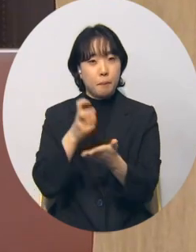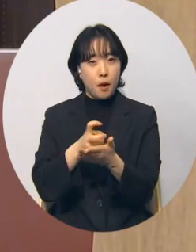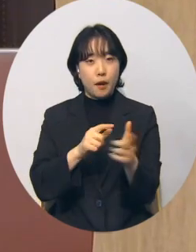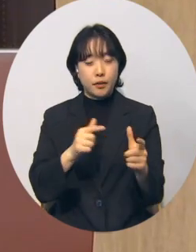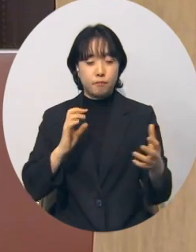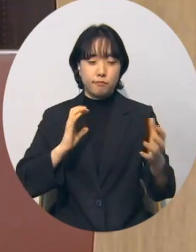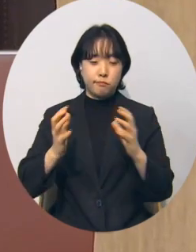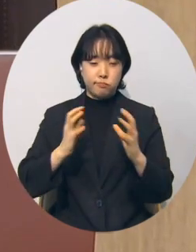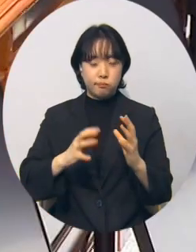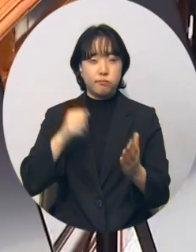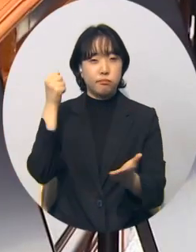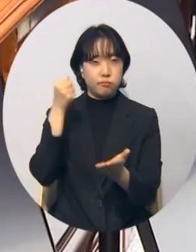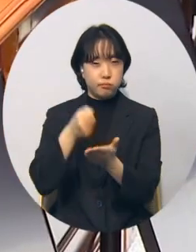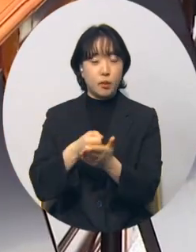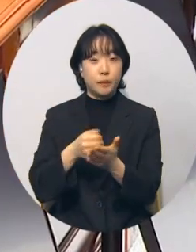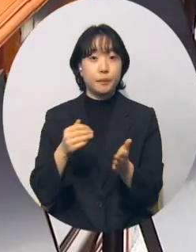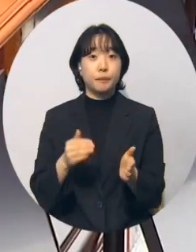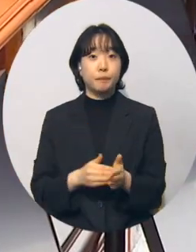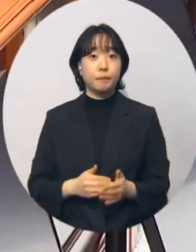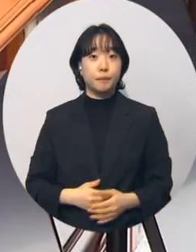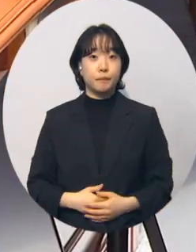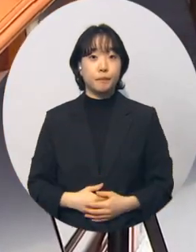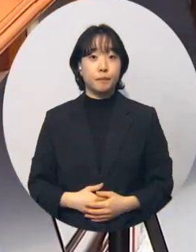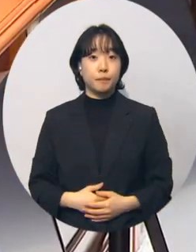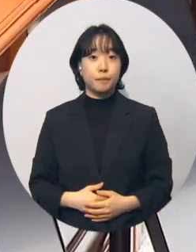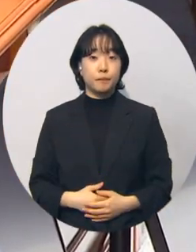심히 의결됐습니다 KTV 김민하 y